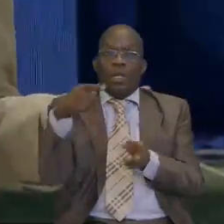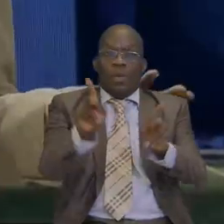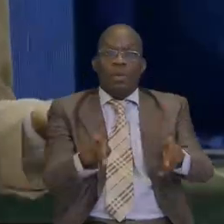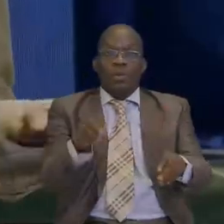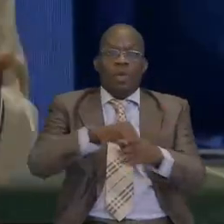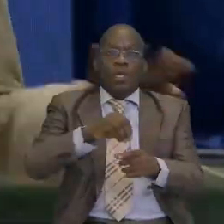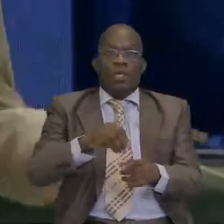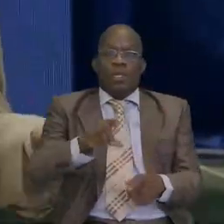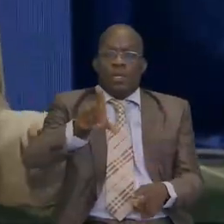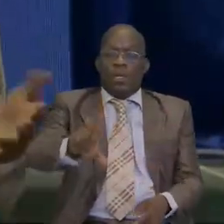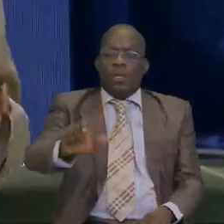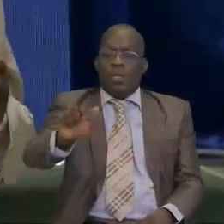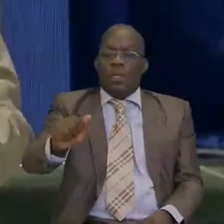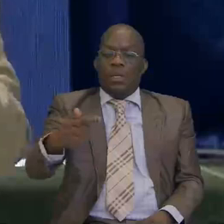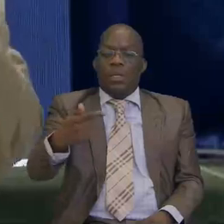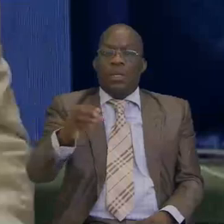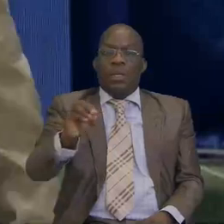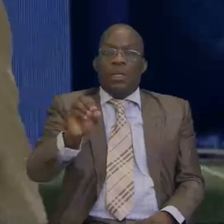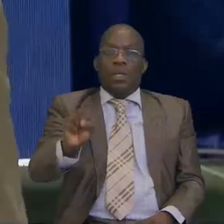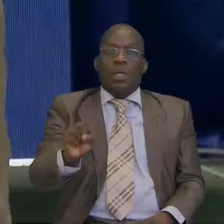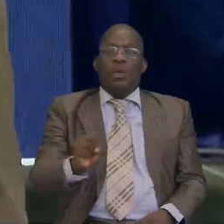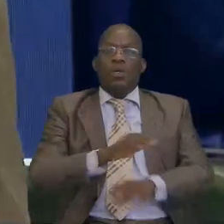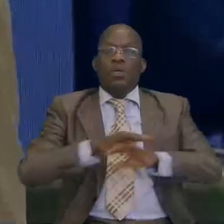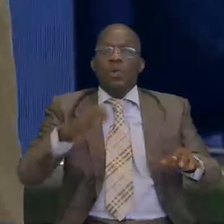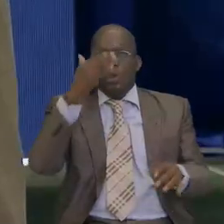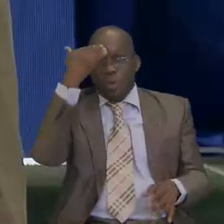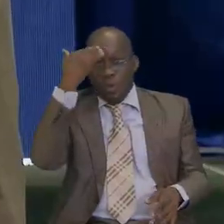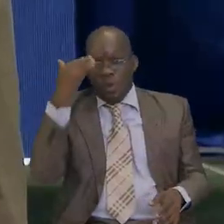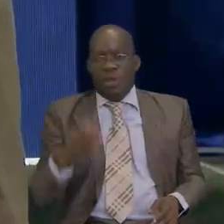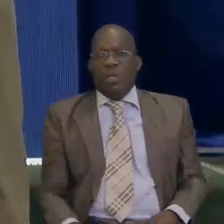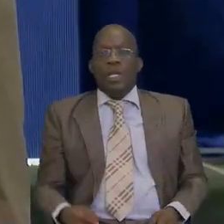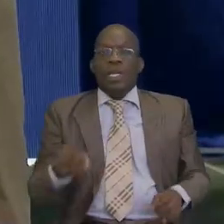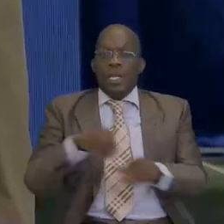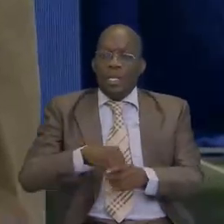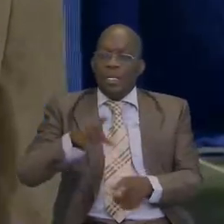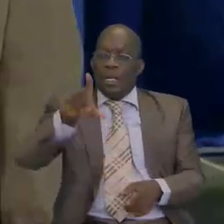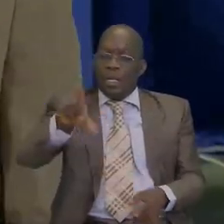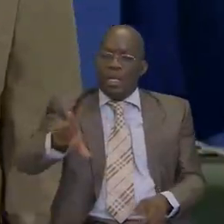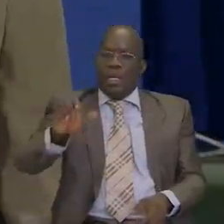Les gens à Lagos à l'époque, ils ne me connaissaient pas. Personne ne me connaissait à Lagos.